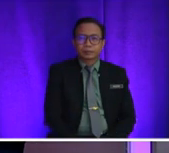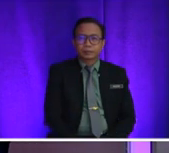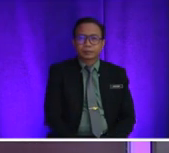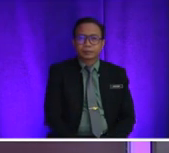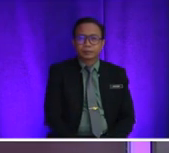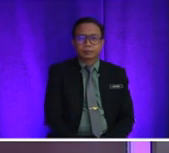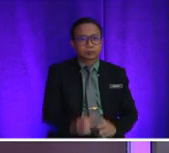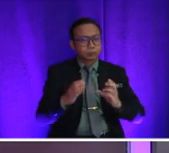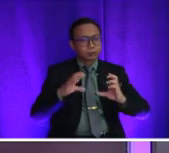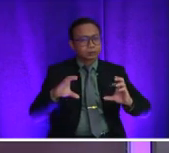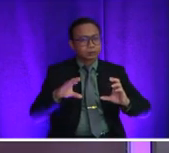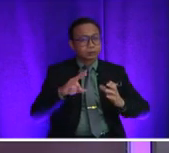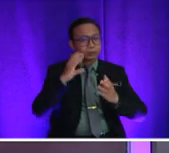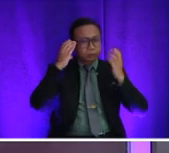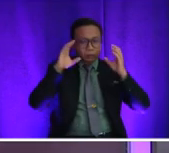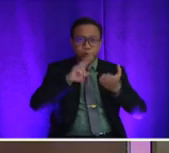ini